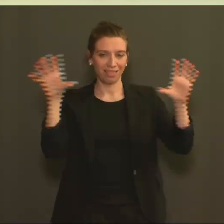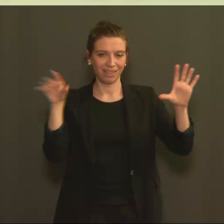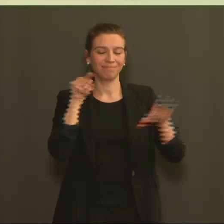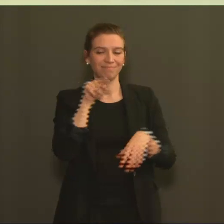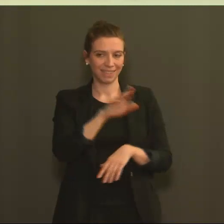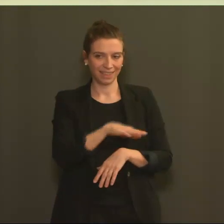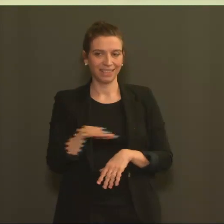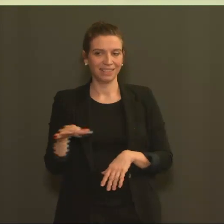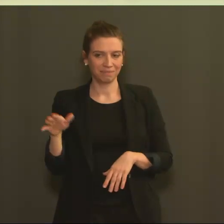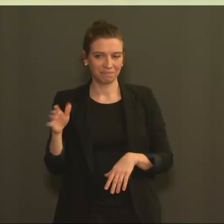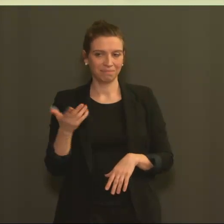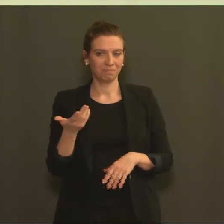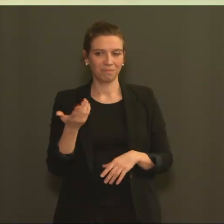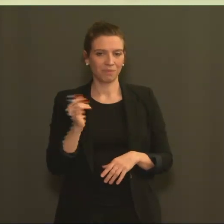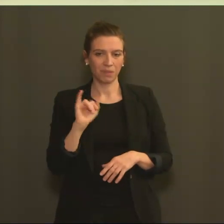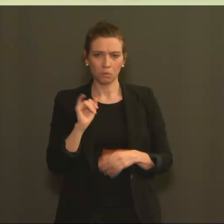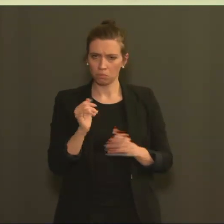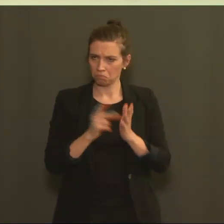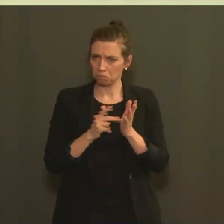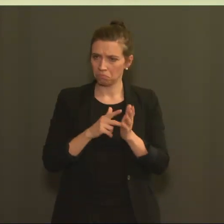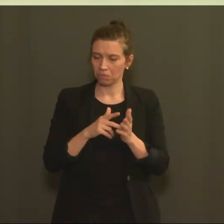in deze leeftijdsgroep